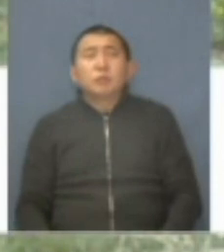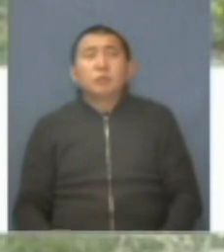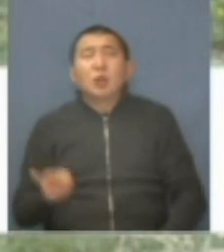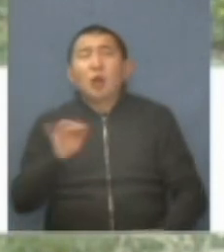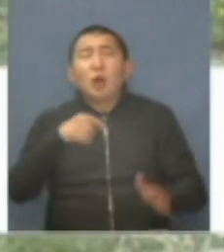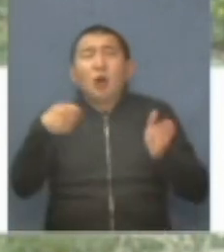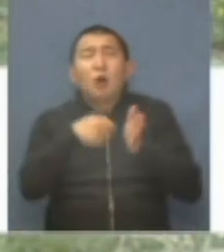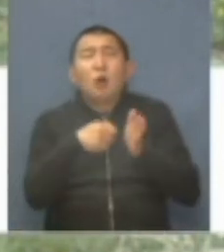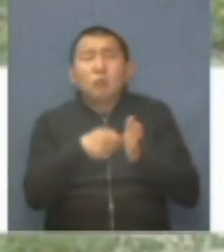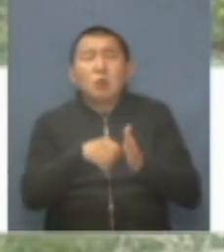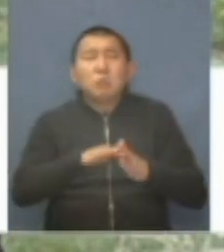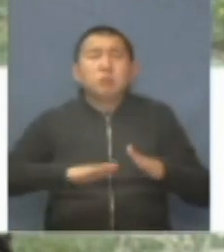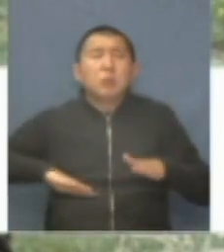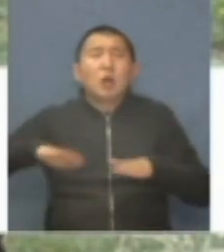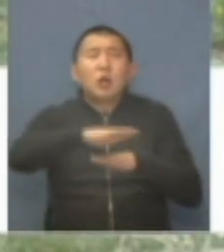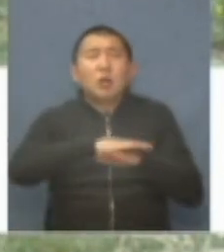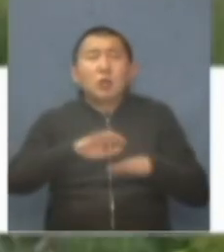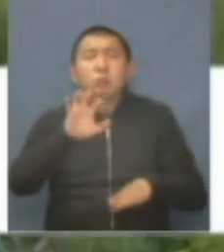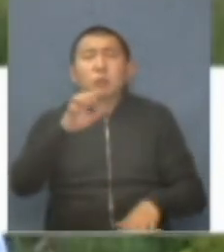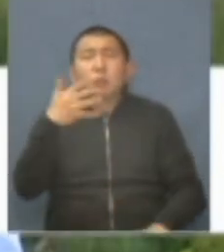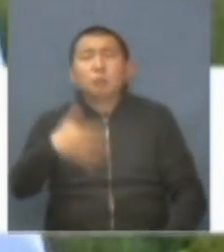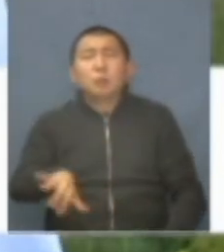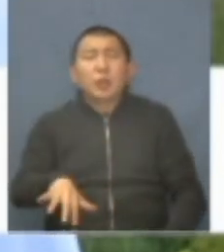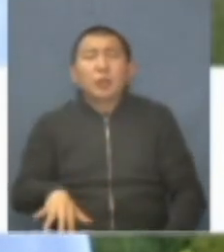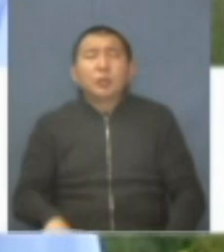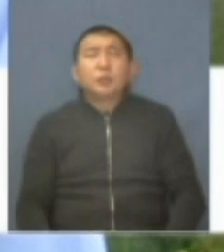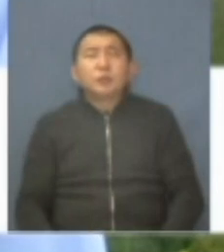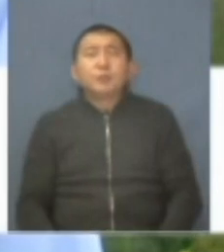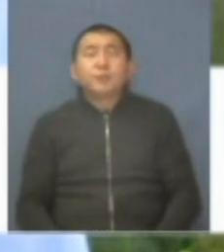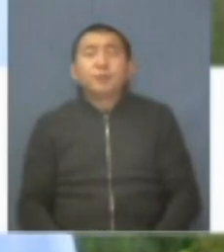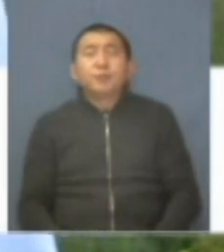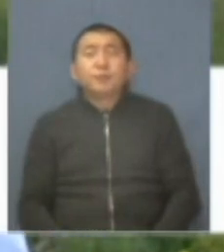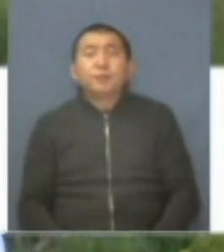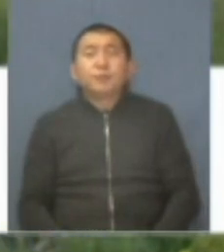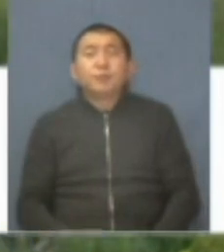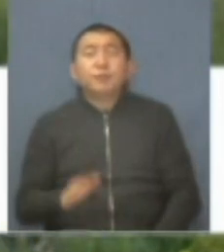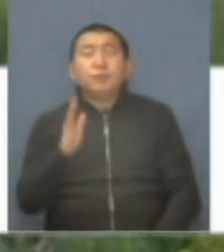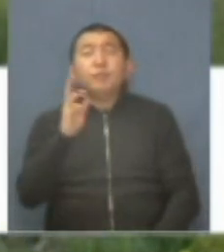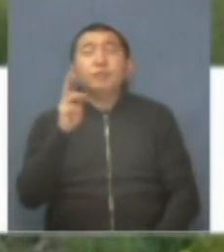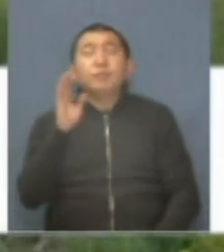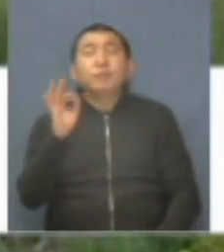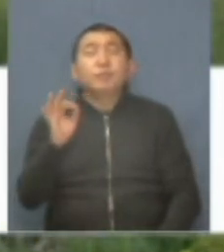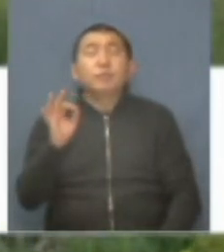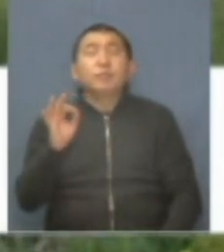площадке это 550 голов. У нас в Восточно-Казахстанской области